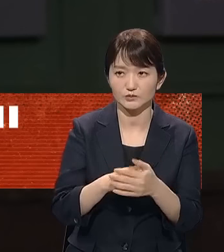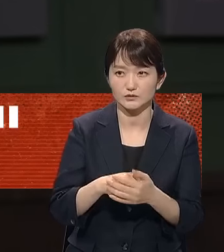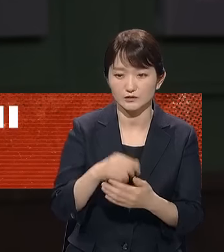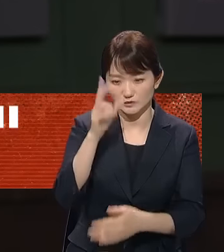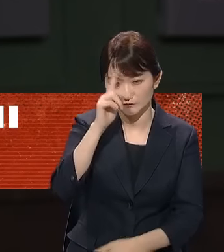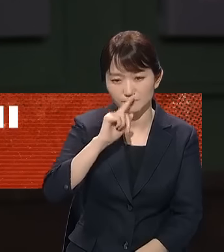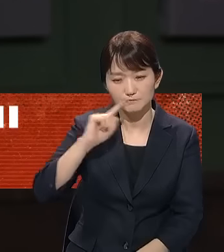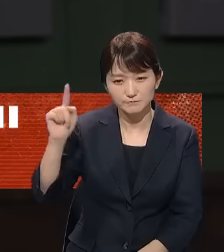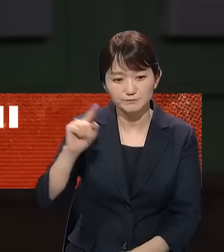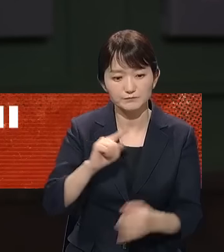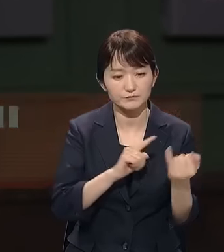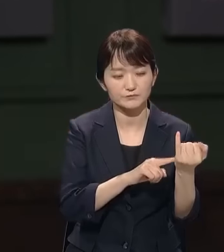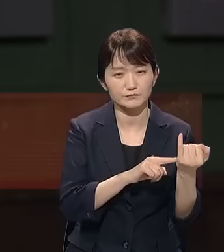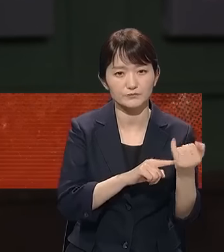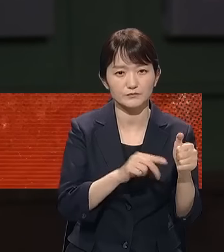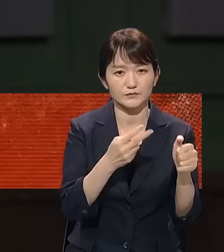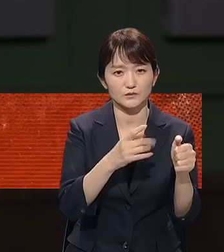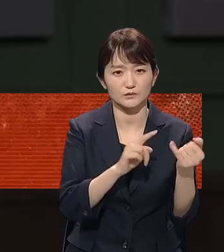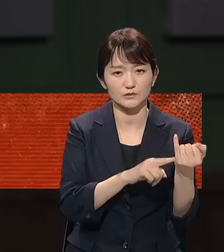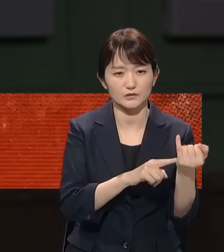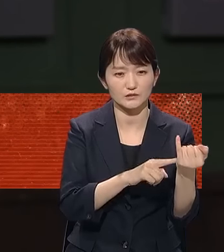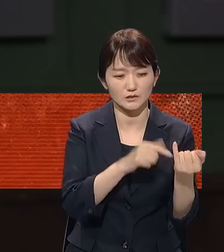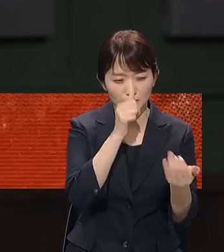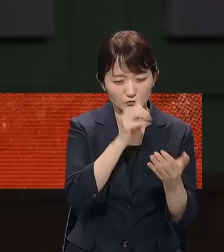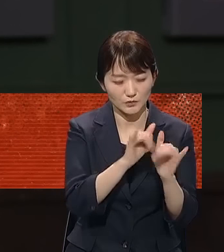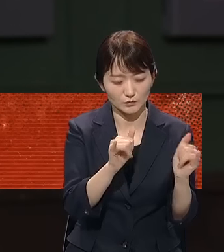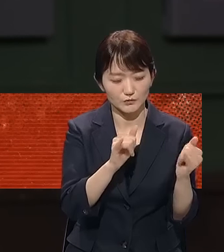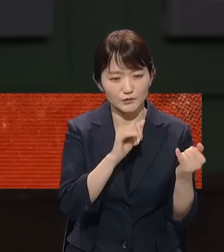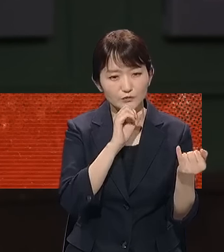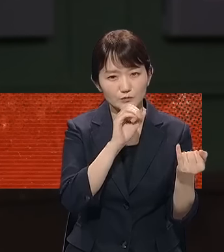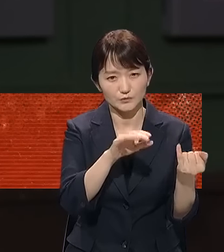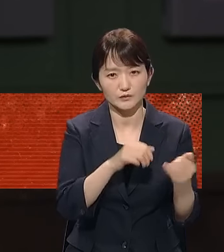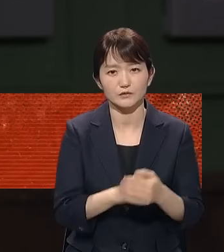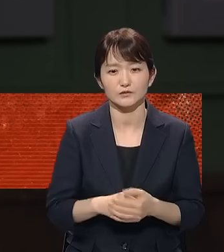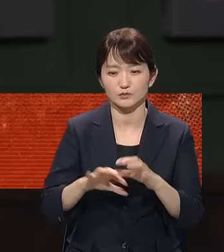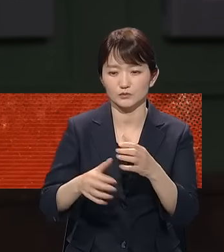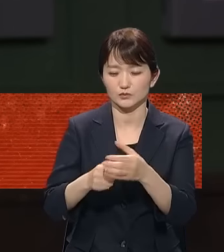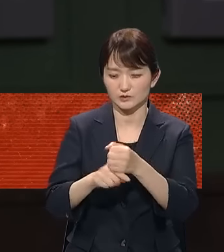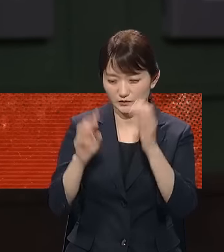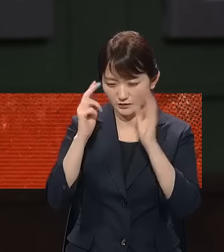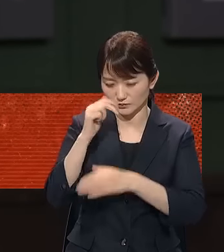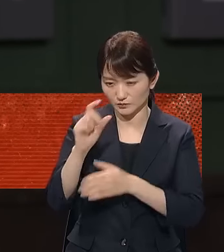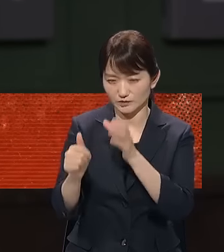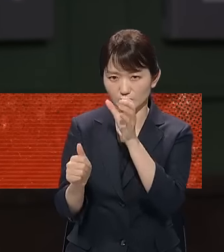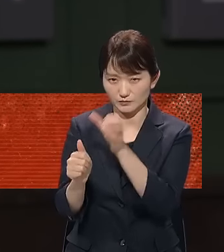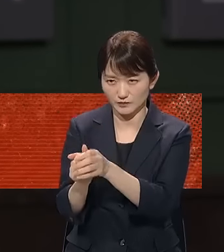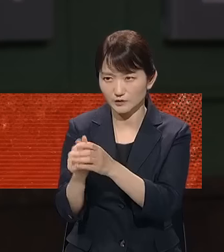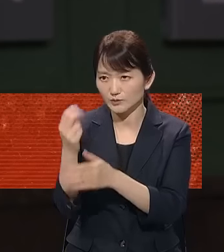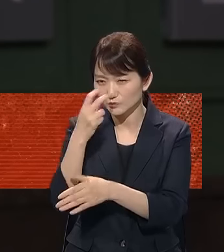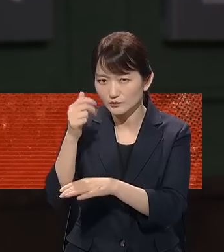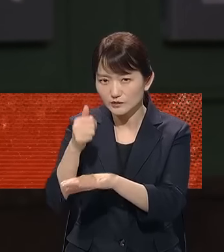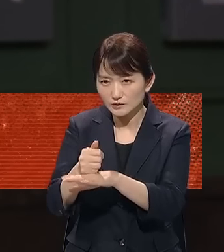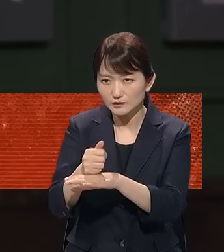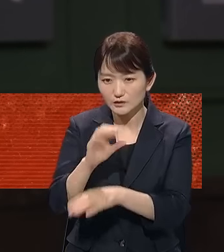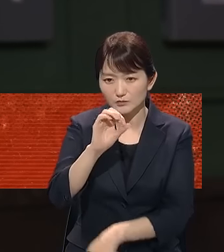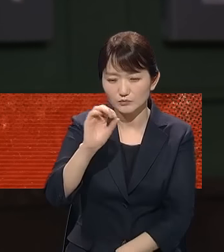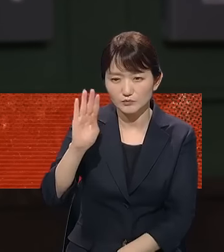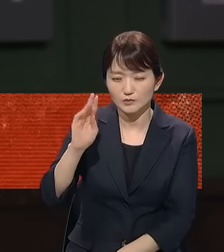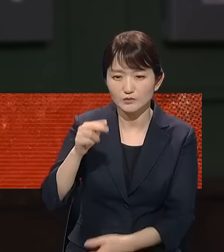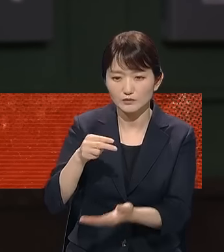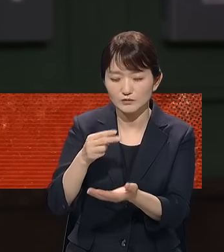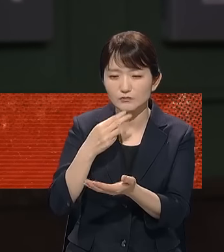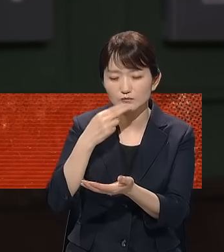50대 양씨를 범인으로 특정을 하게 되는데요 먼저 경찰은 국과수의 감정을 의뢰해서 맥주에 농약이 섞여 있다는 사실을